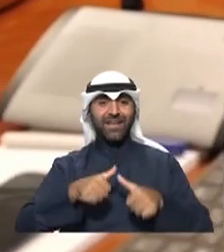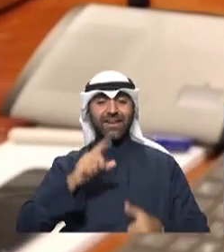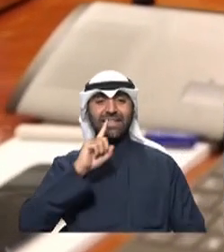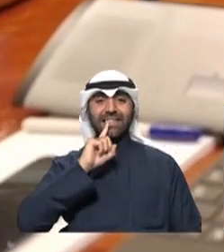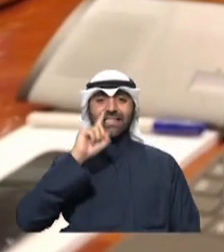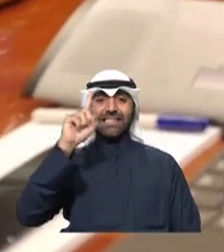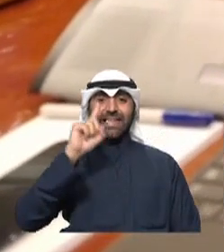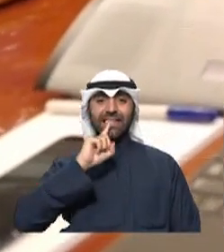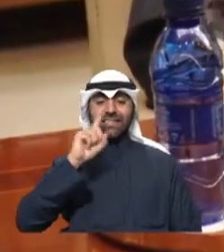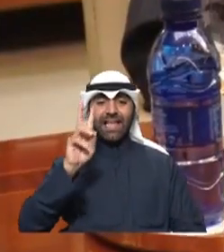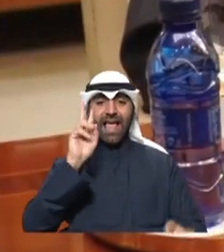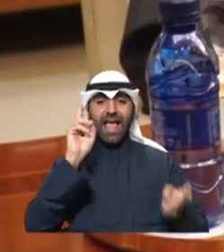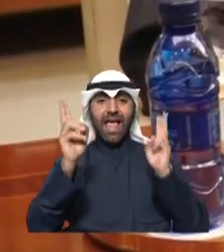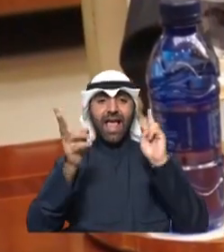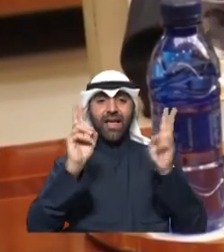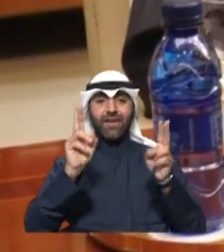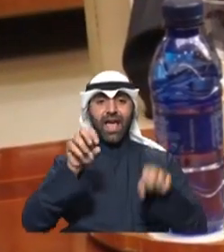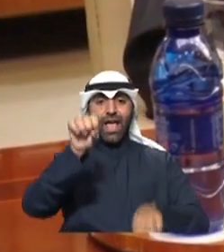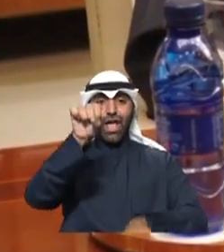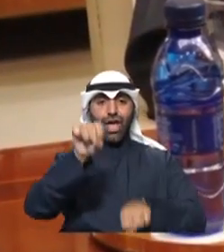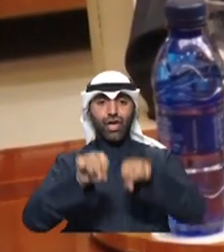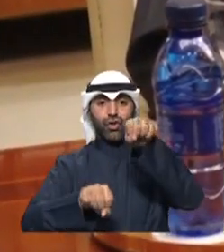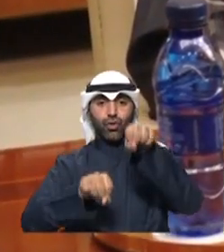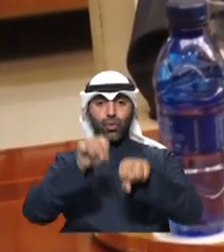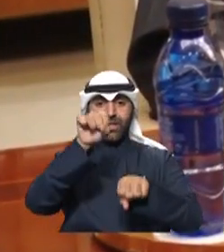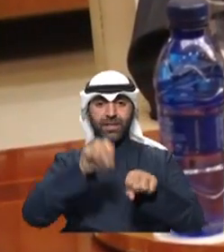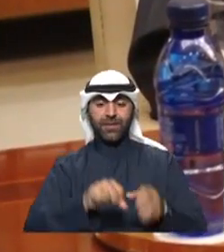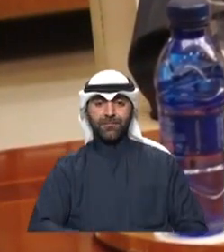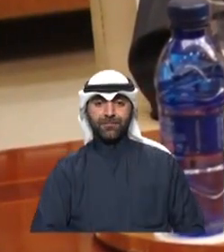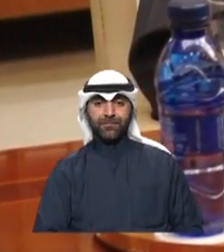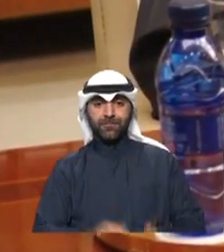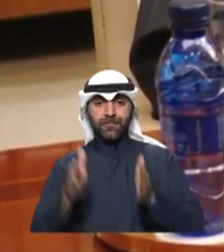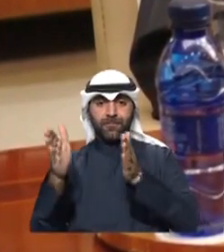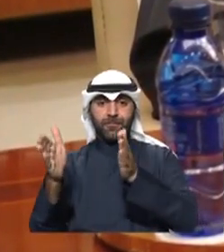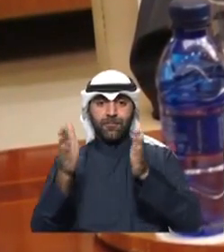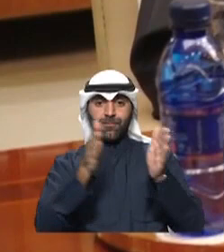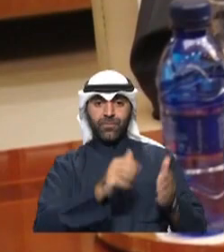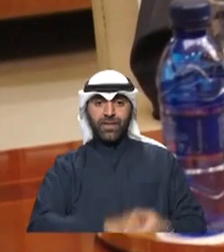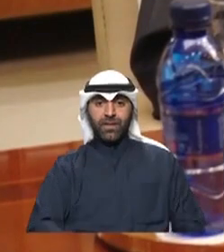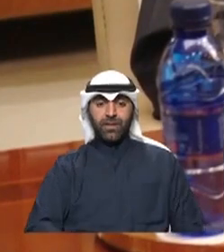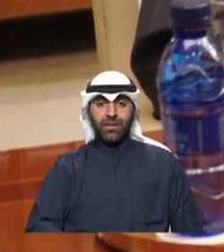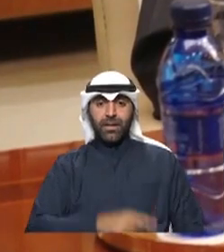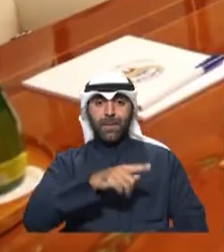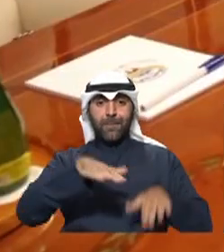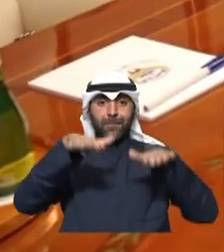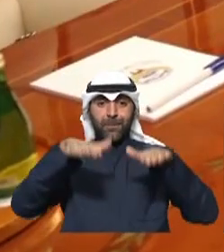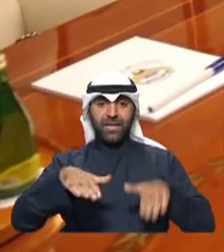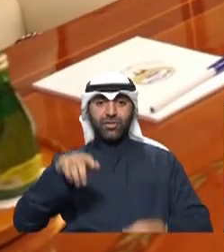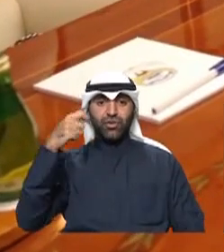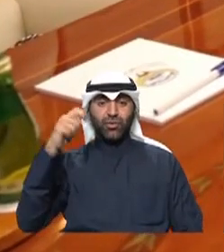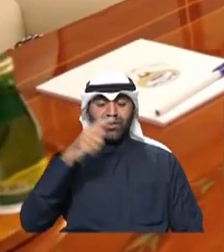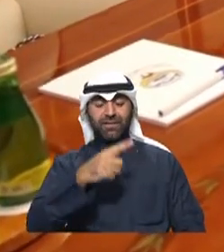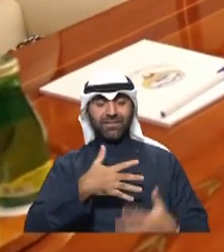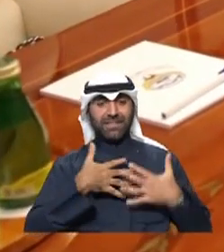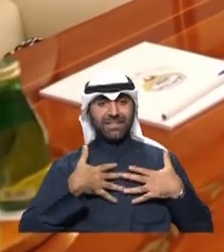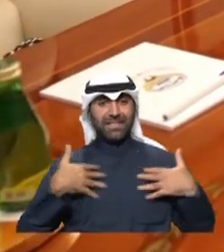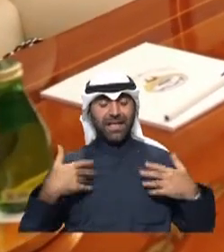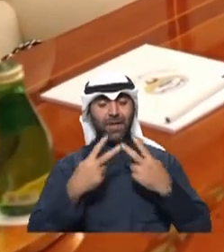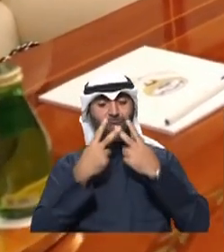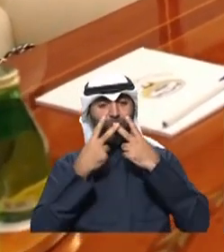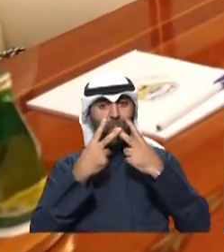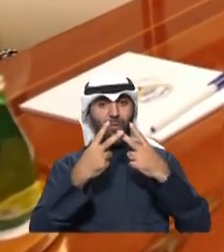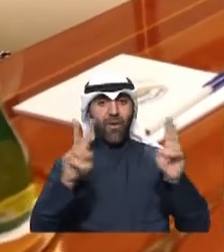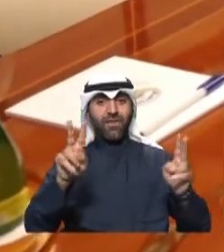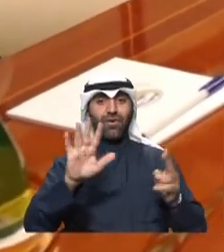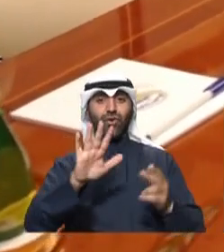الشقيقه كما اعرب مجلس الوزراء عن ترحيب دوله الكويت بالتوقيع على اتفاق السياسي الايطالي في